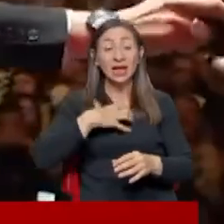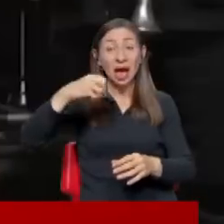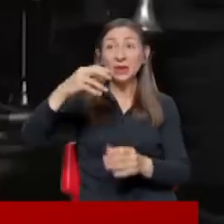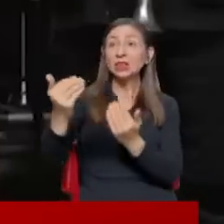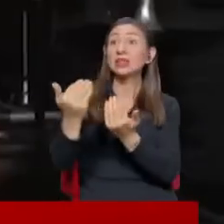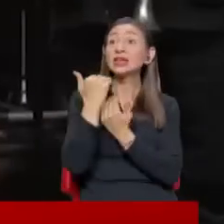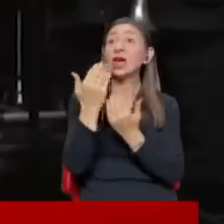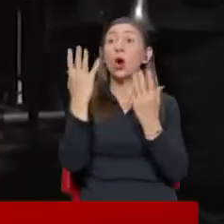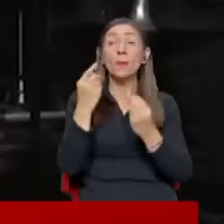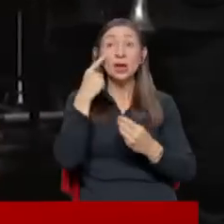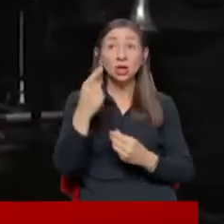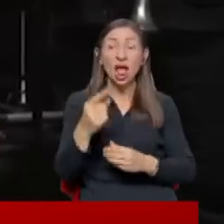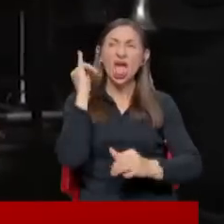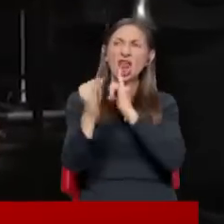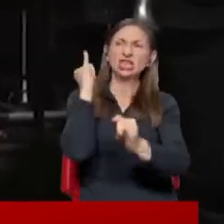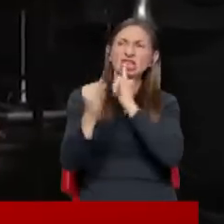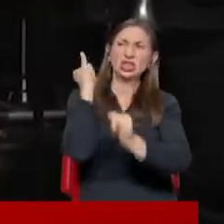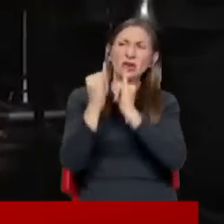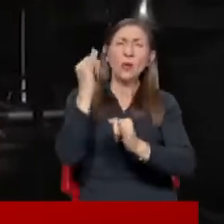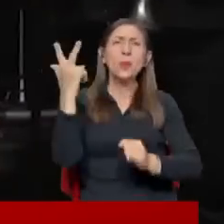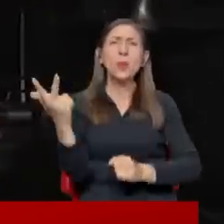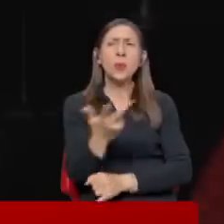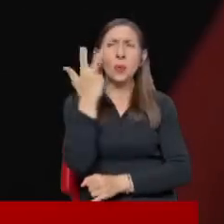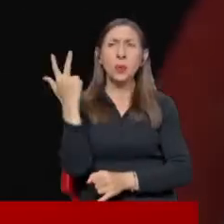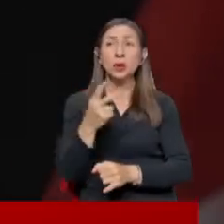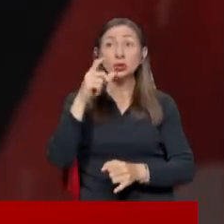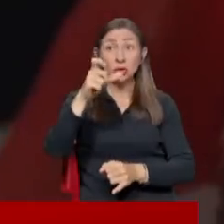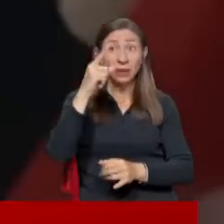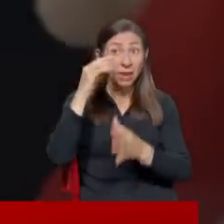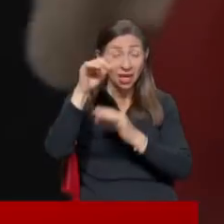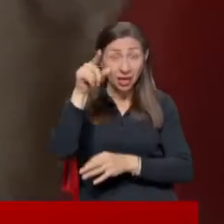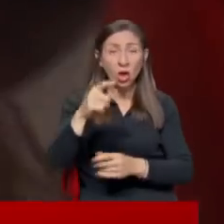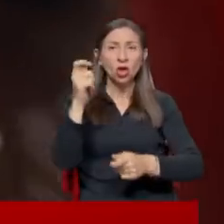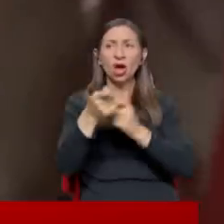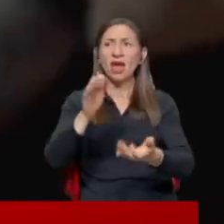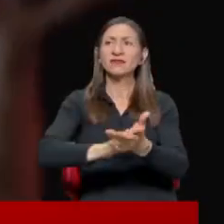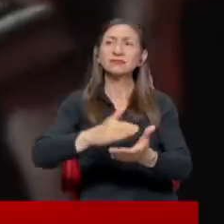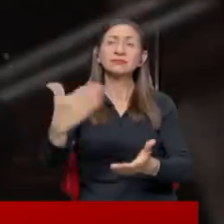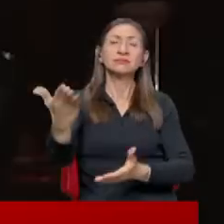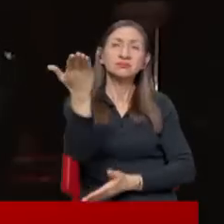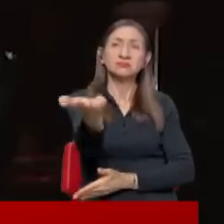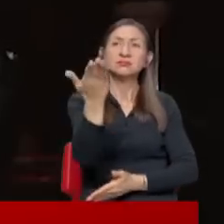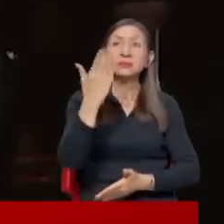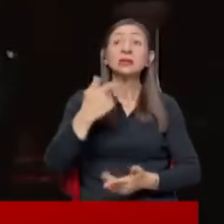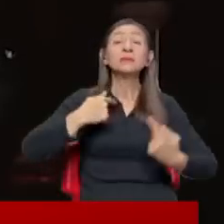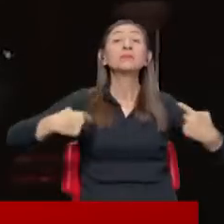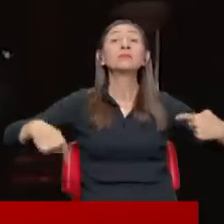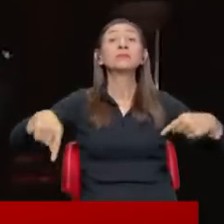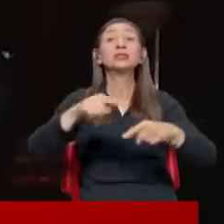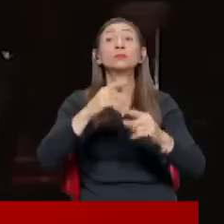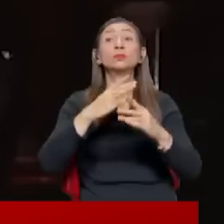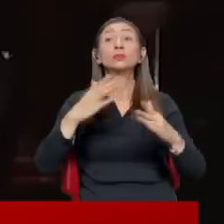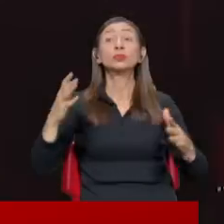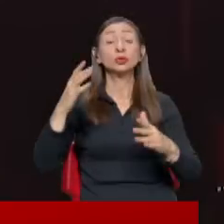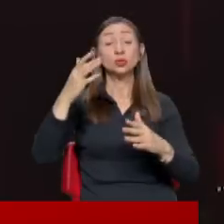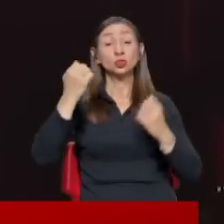partisinin destekçileri olmak üzere eleştiri yağmuru dinmedi. Cüneyt Yüksel görevinden istifa etti. Biz büyük ve